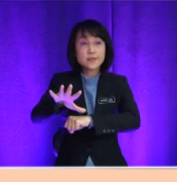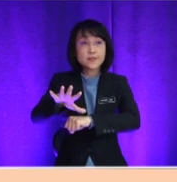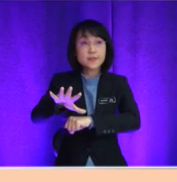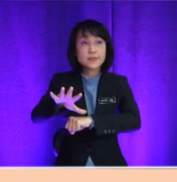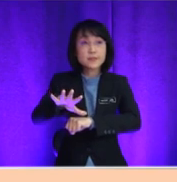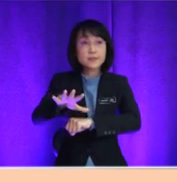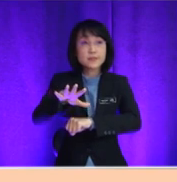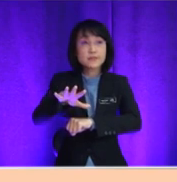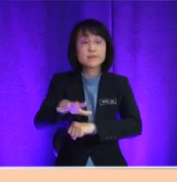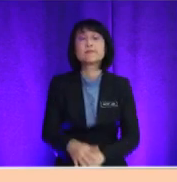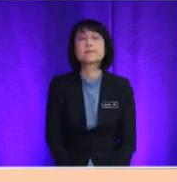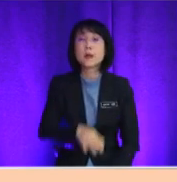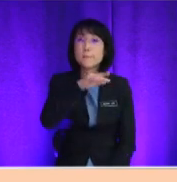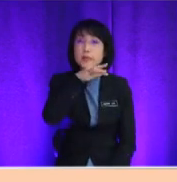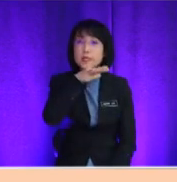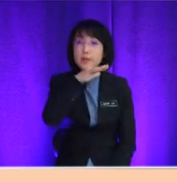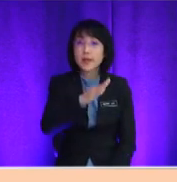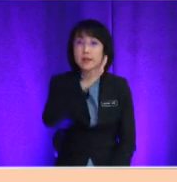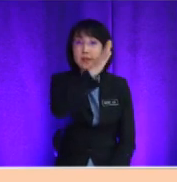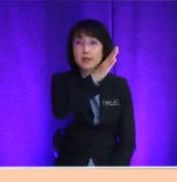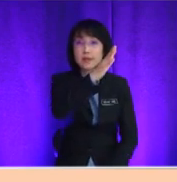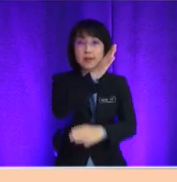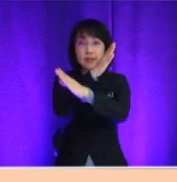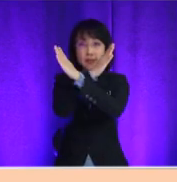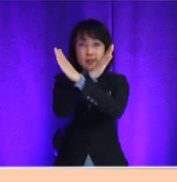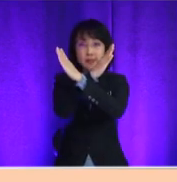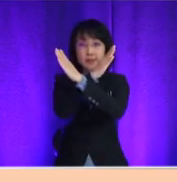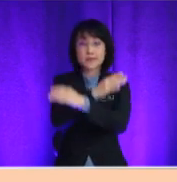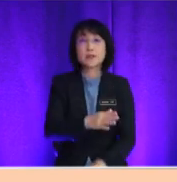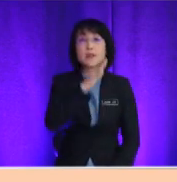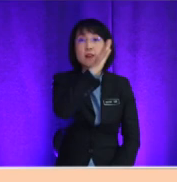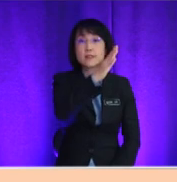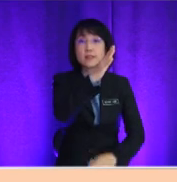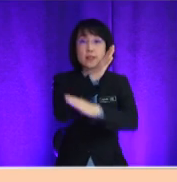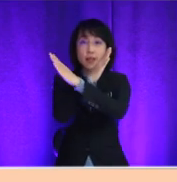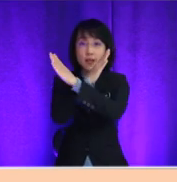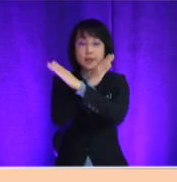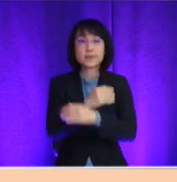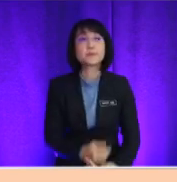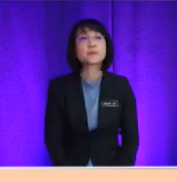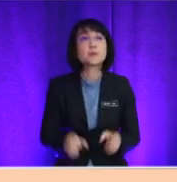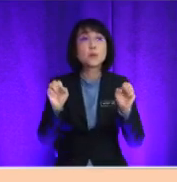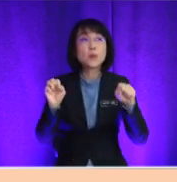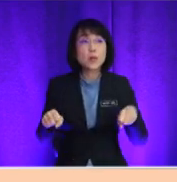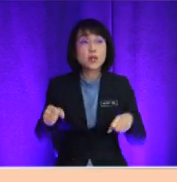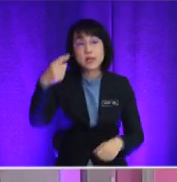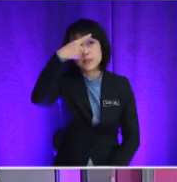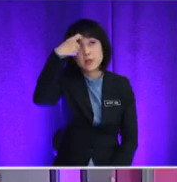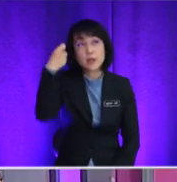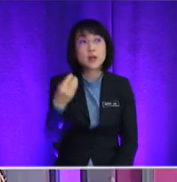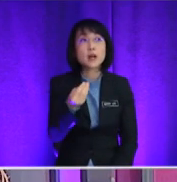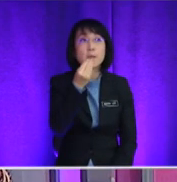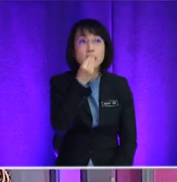pencemaran silang juga tadi kita ada gambar lampunya pencemaran silang yang mana boleh menyebabkan makanan